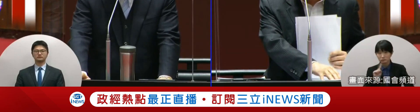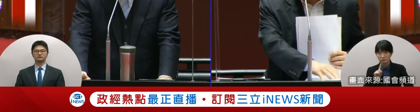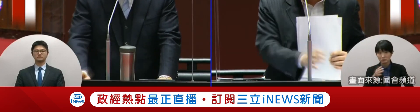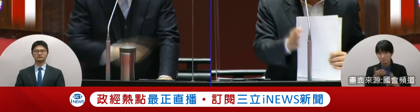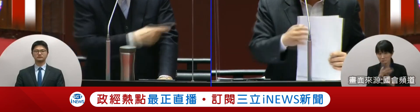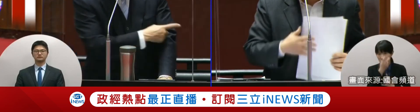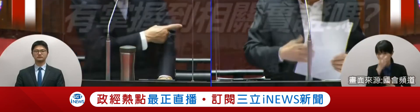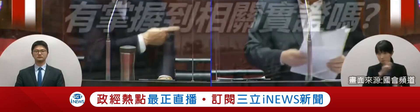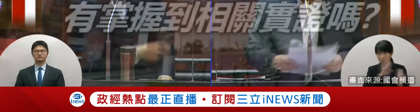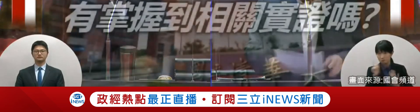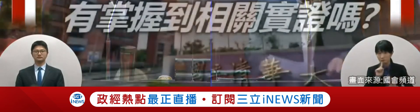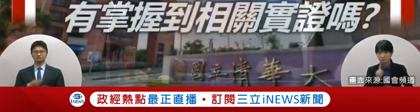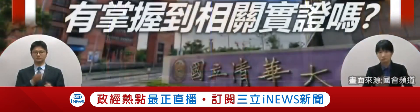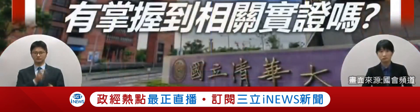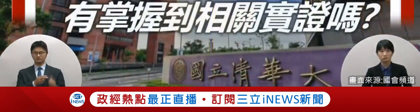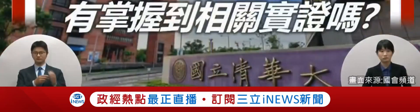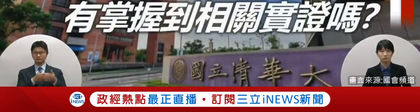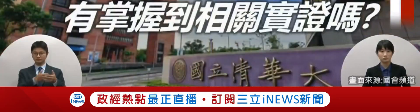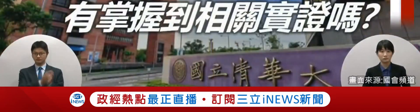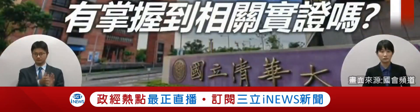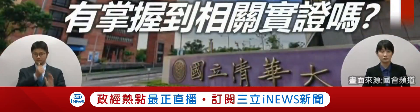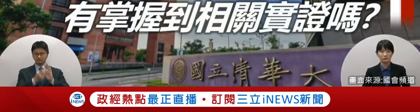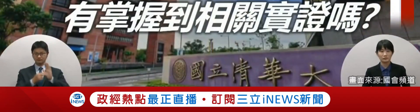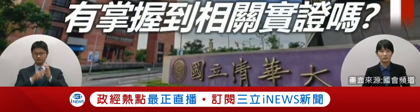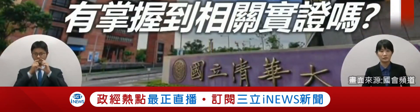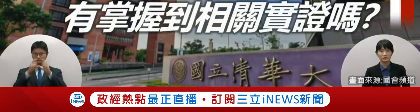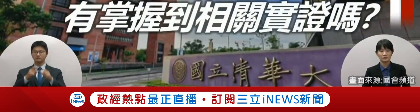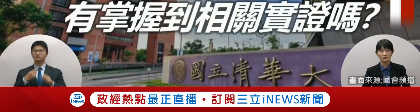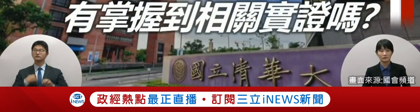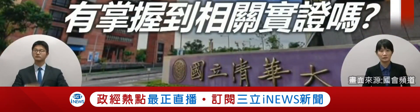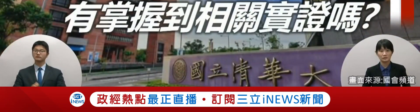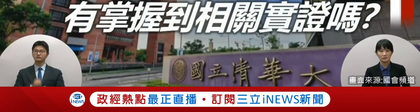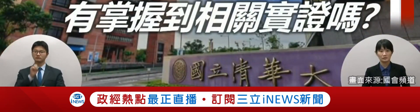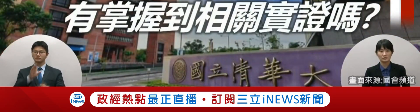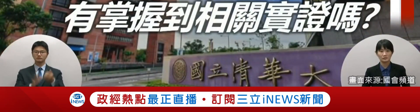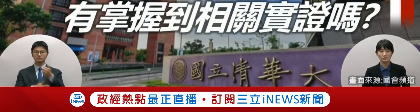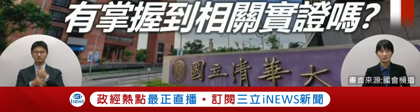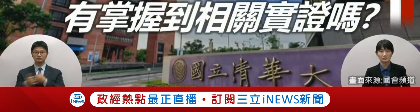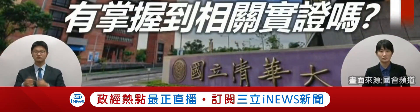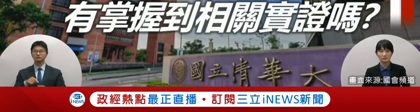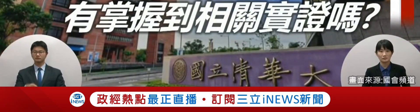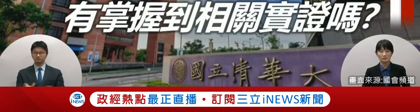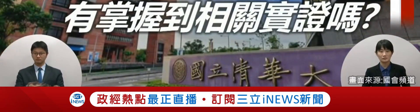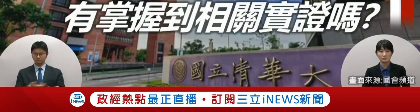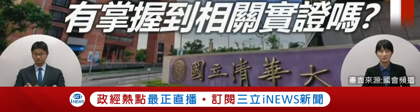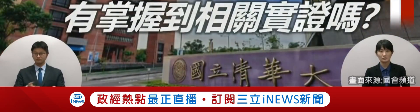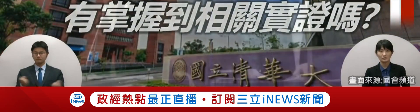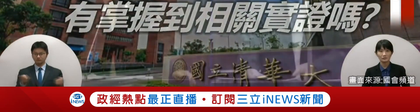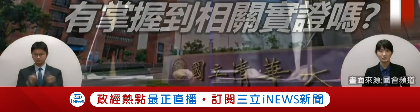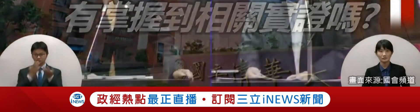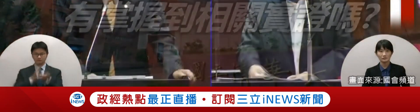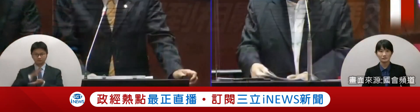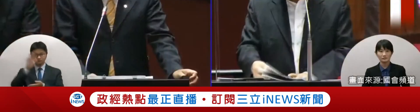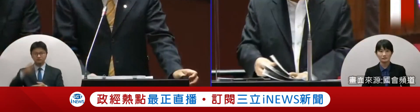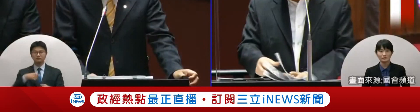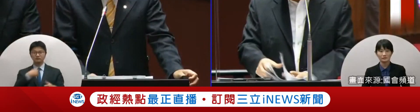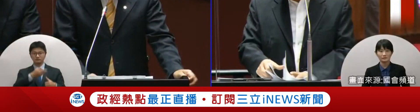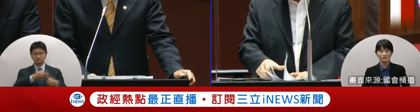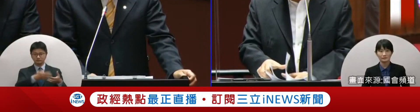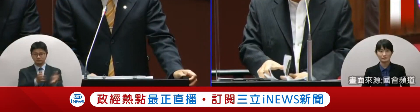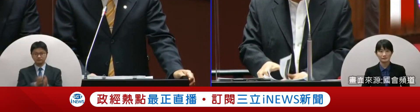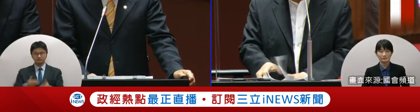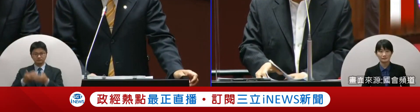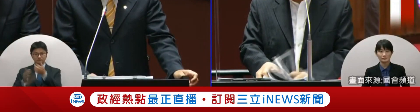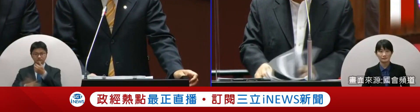度？ 那我请部长跟你说明。 是，我跟委员报告。那因为这个事情后，那教育部跟陆委会以及经济